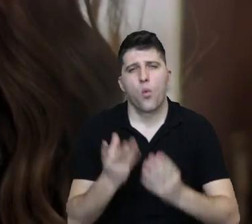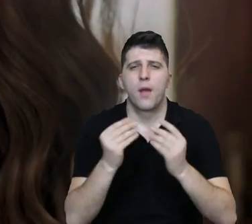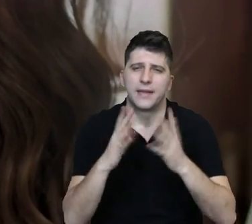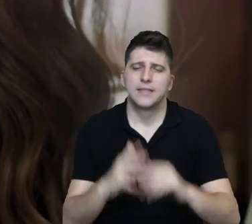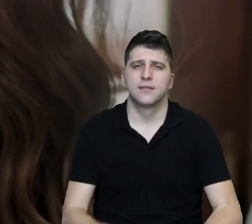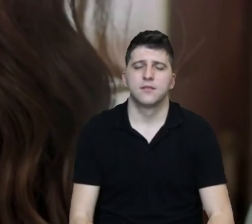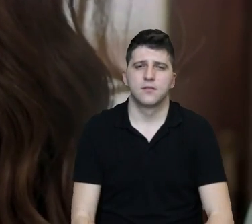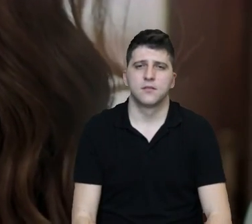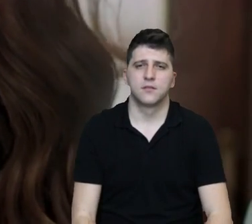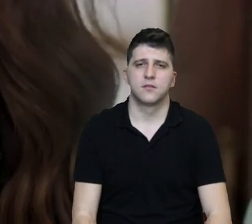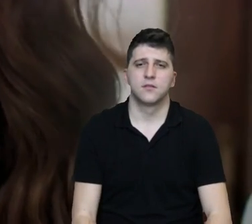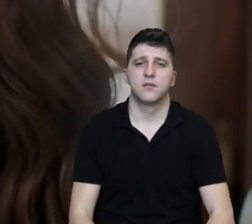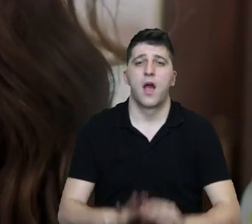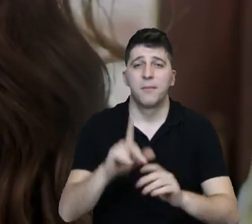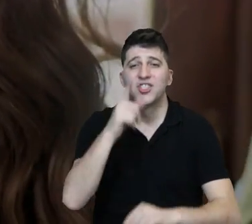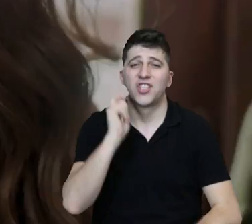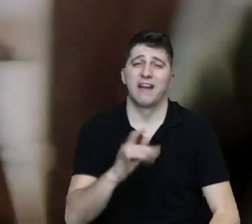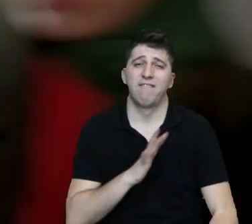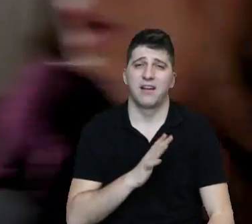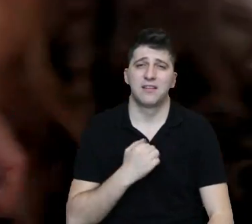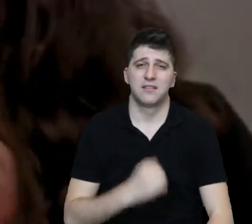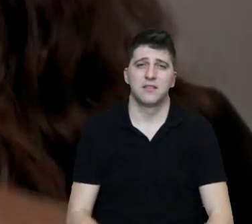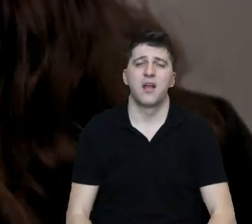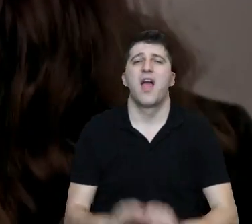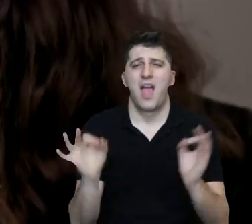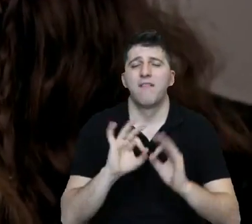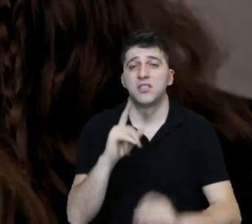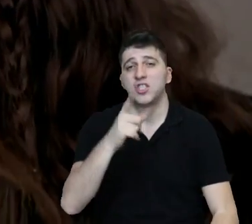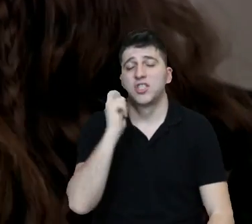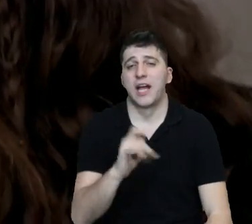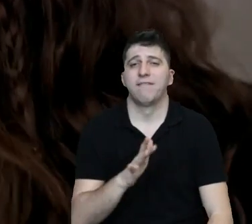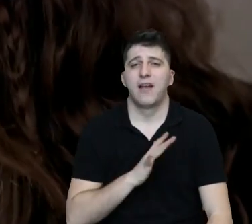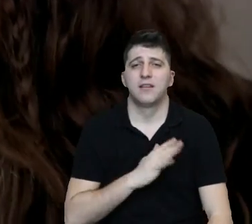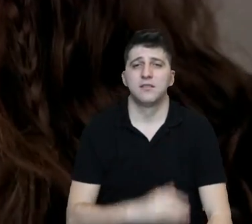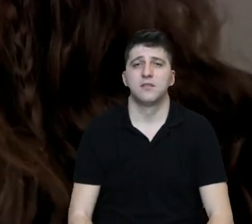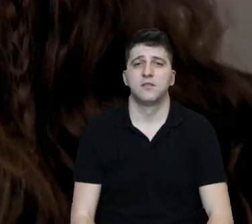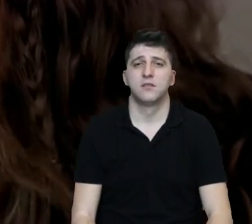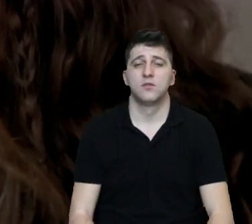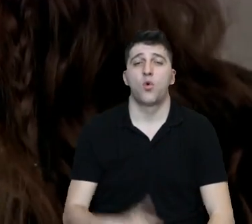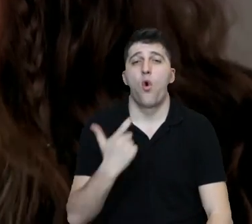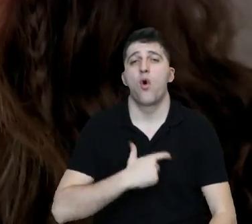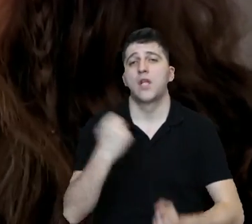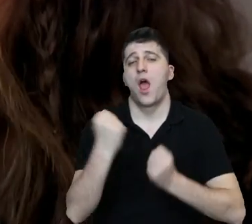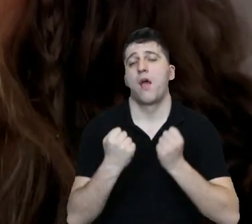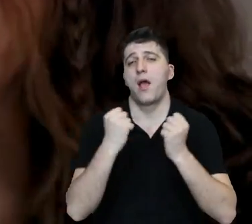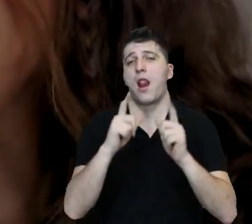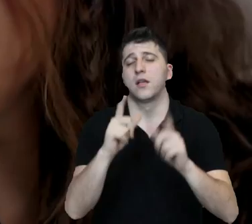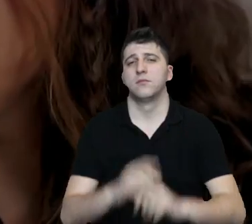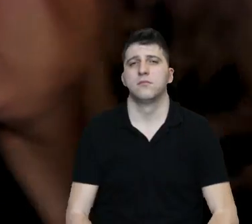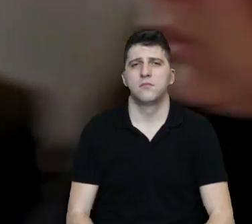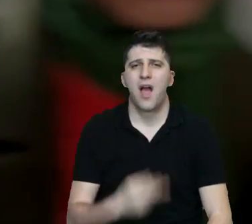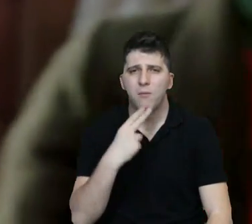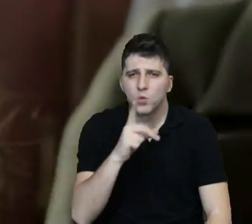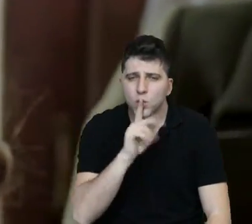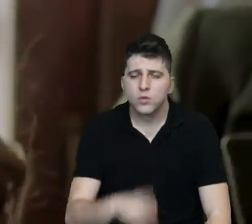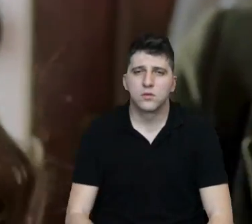Olabilir. Ama bir şartım var. Evet, bir şartı var. Özel karavansız yapamaz benim kardeşim. Hı? Abla bir